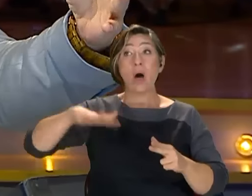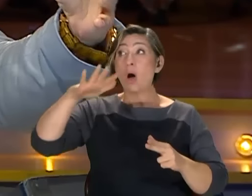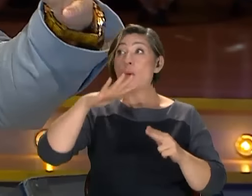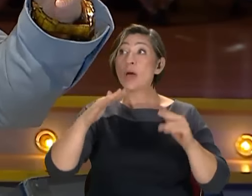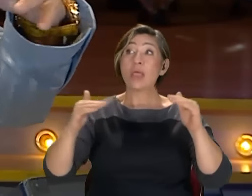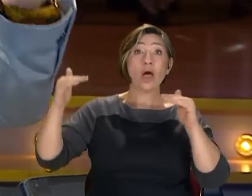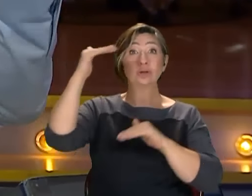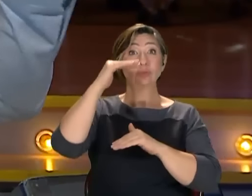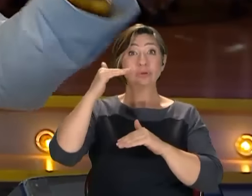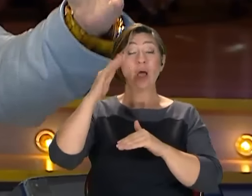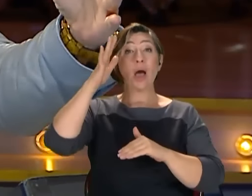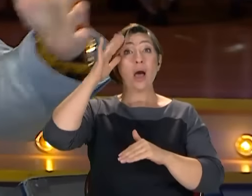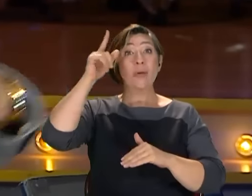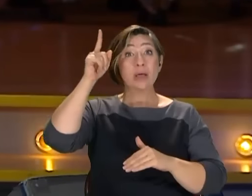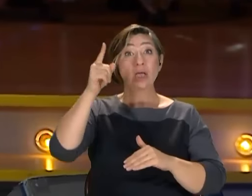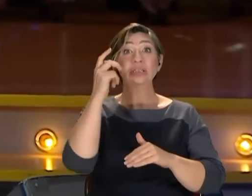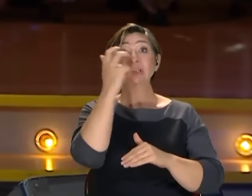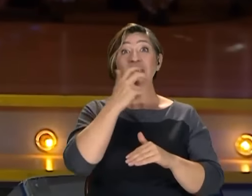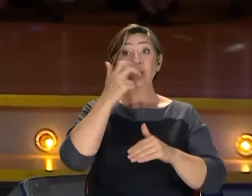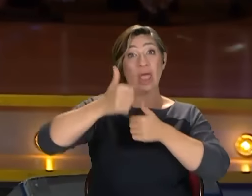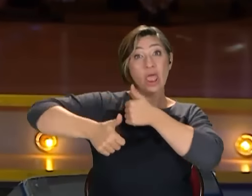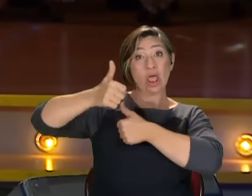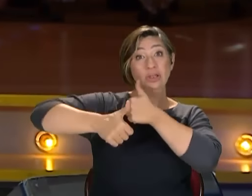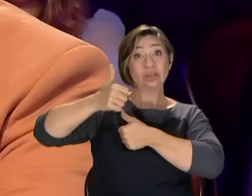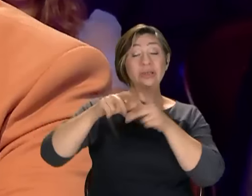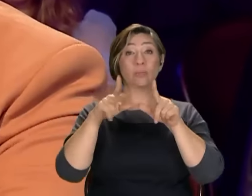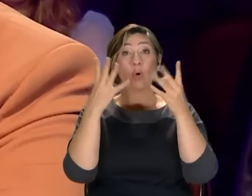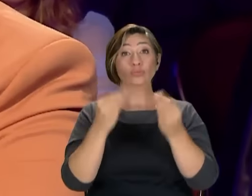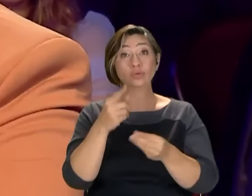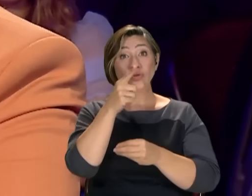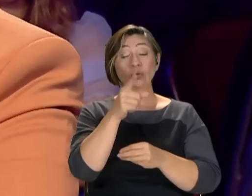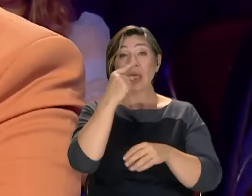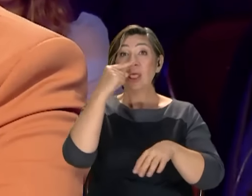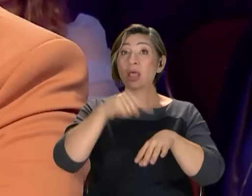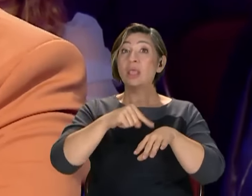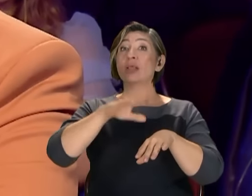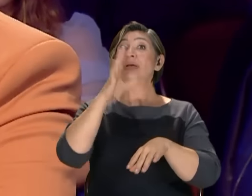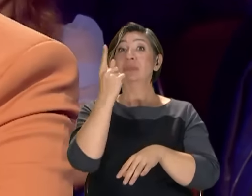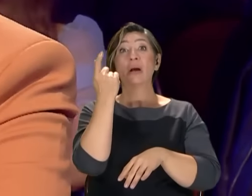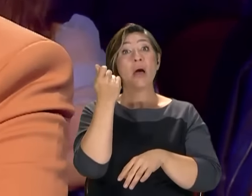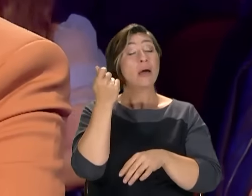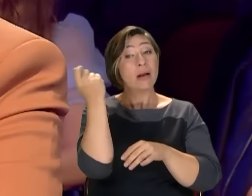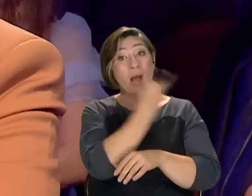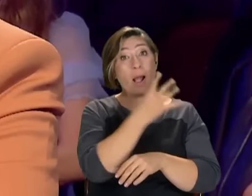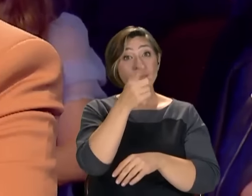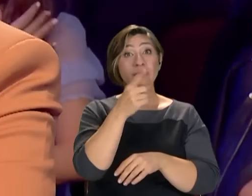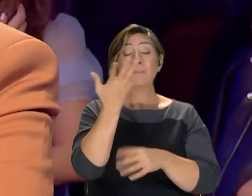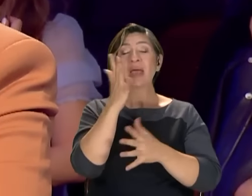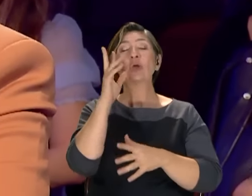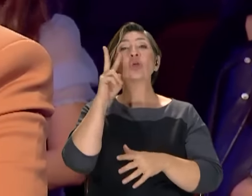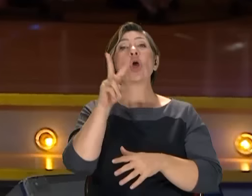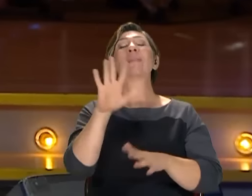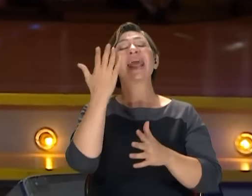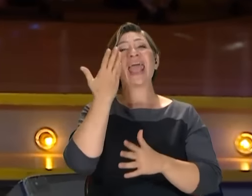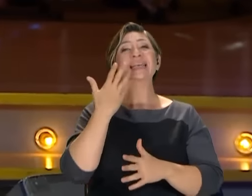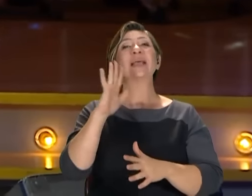Avrupa'yı da aşmışsınız. Aynen. Amerikalı sanatçılarla yarışır hale gelmişsiniz. Bu inanılmaz bir rakam. Peki belki görmeyen,